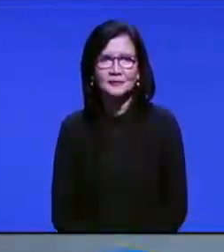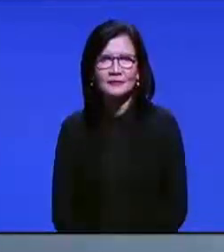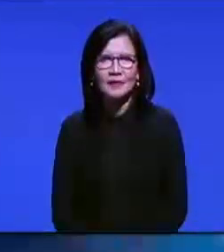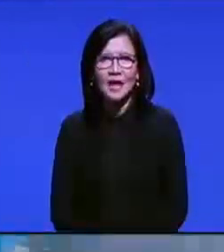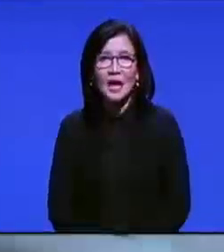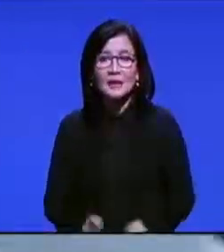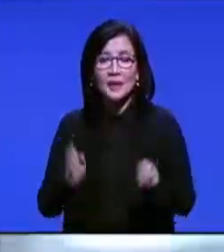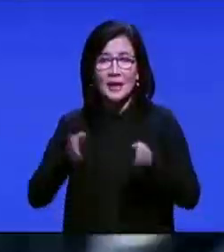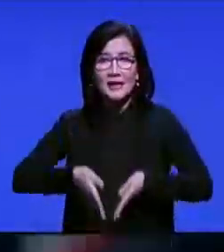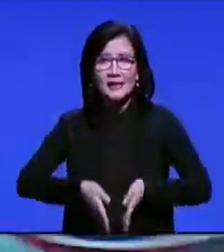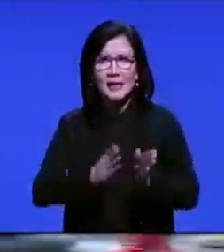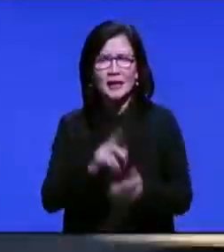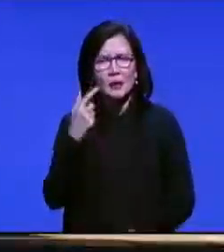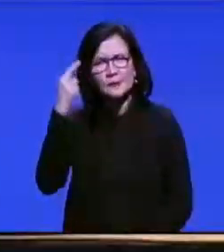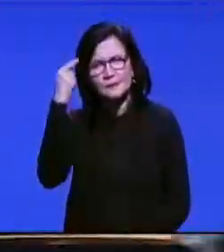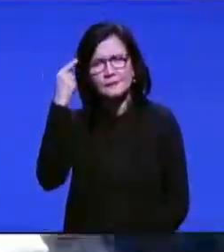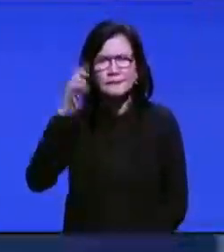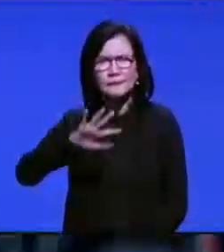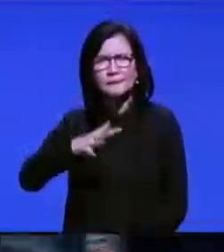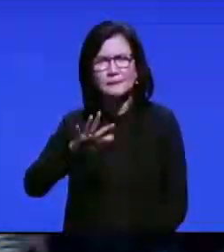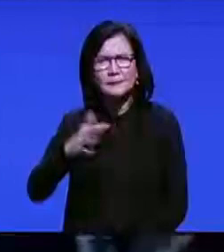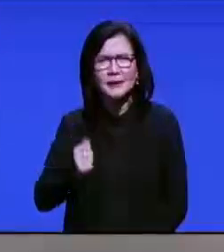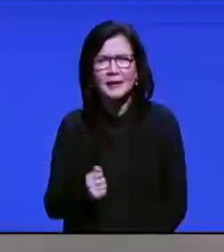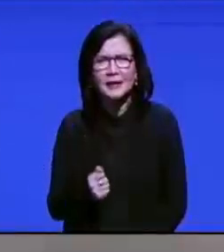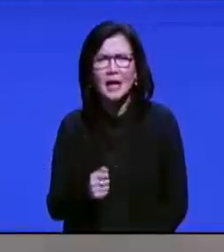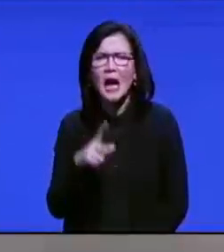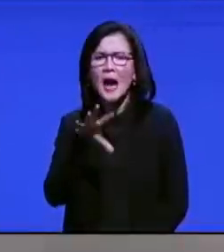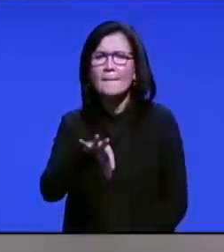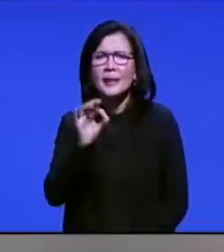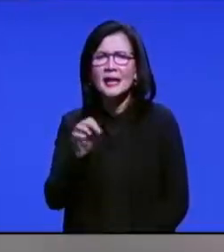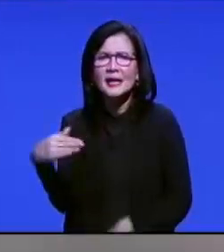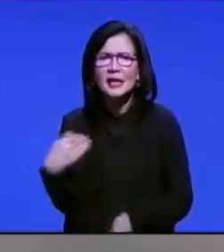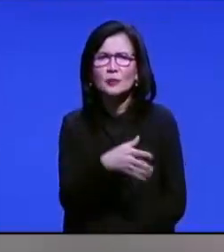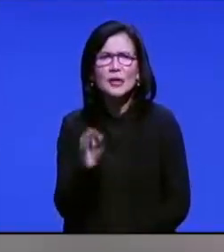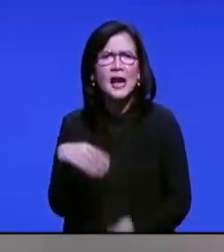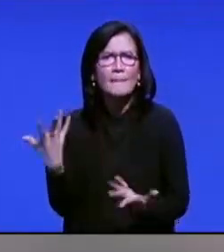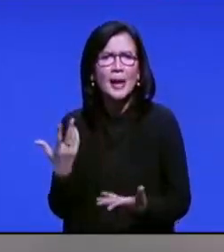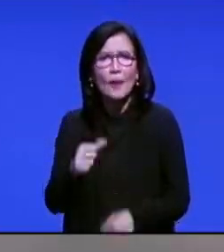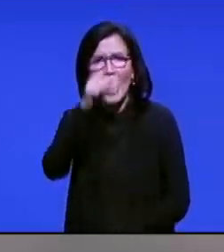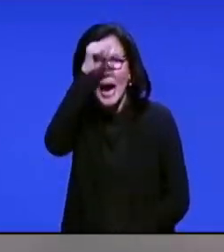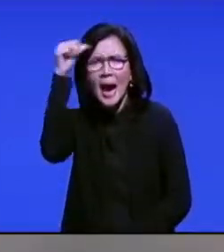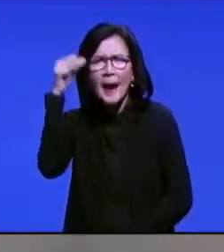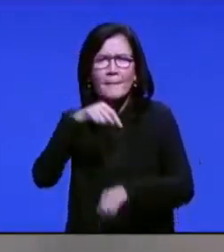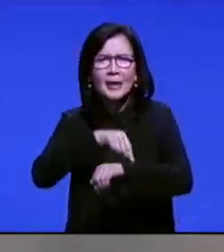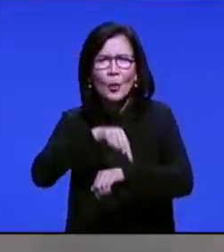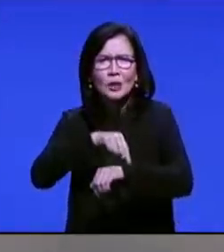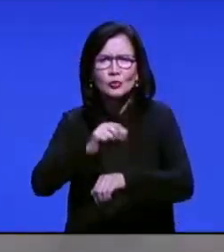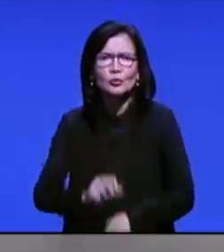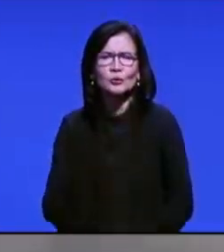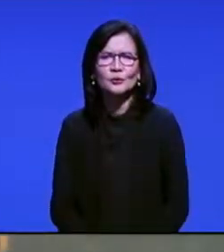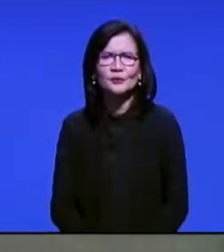Sebagai pengguna jalan, Anda layak mempertimbangkan moda transportasi apa yang paling tepat agar waktu yang berharga tidak terbuang